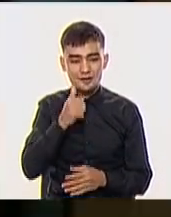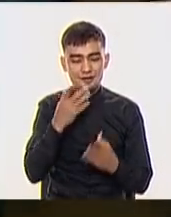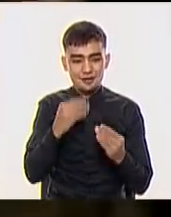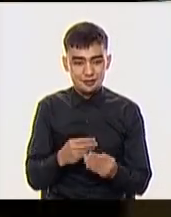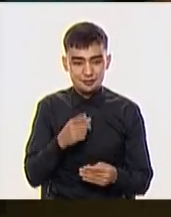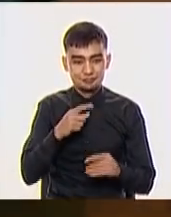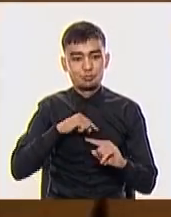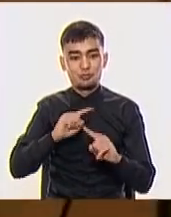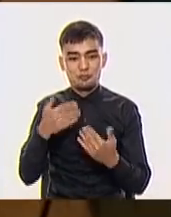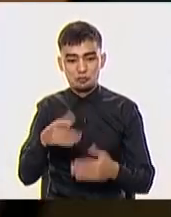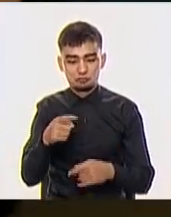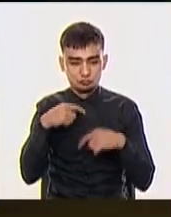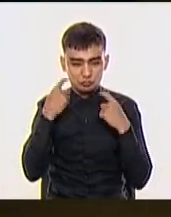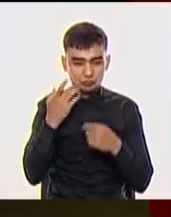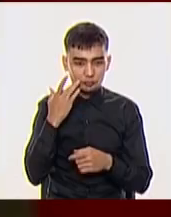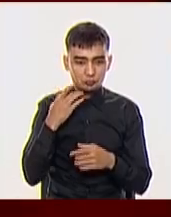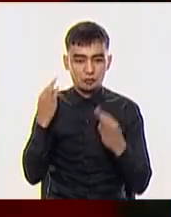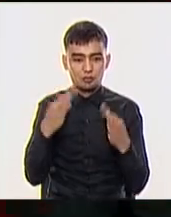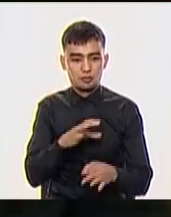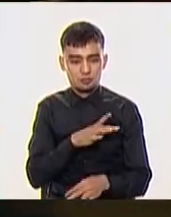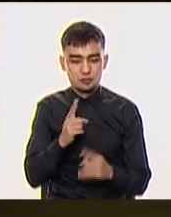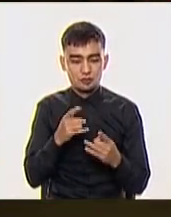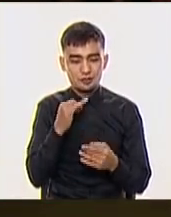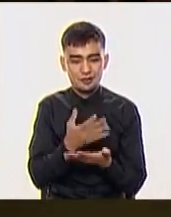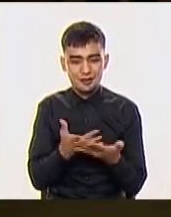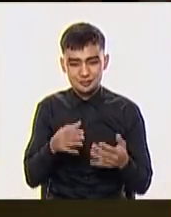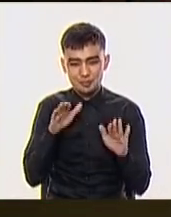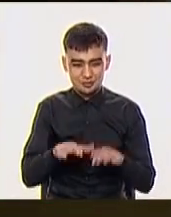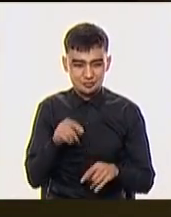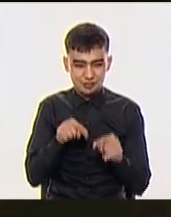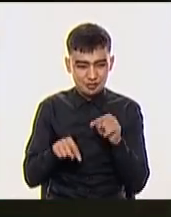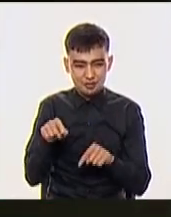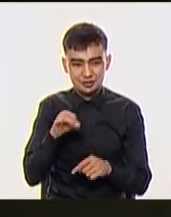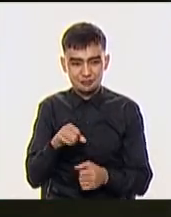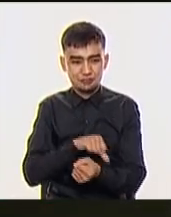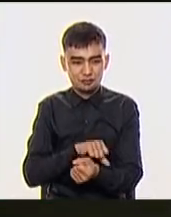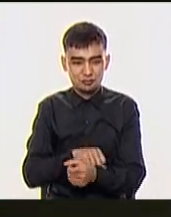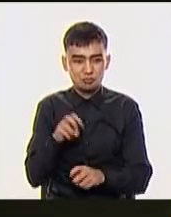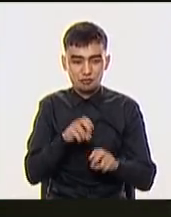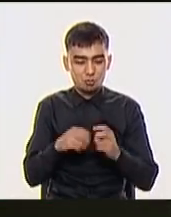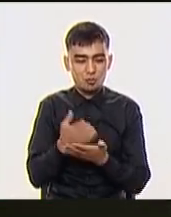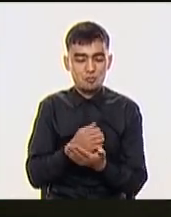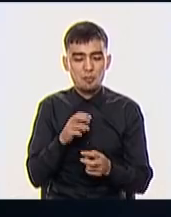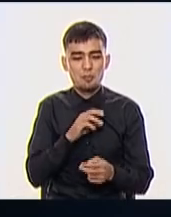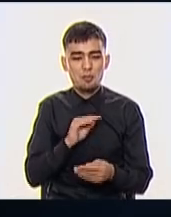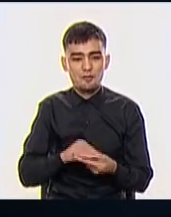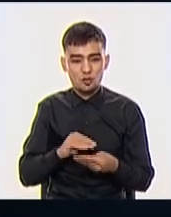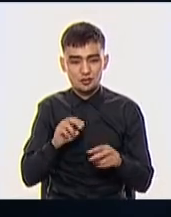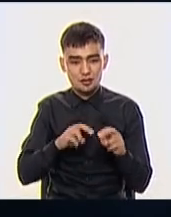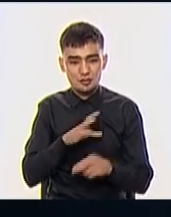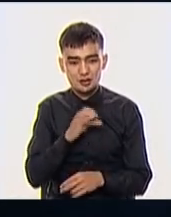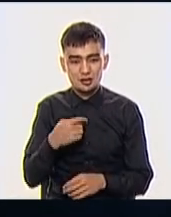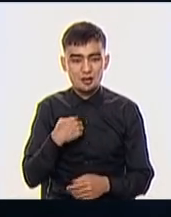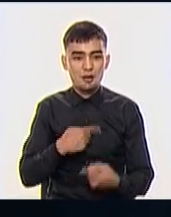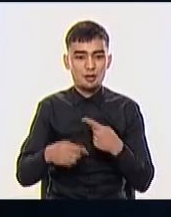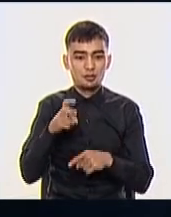ыржиып қайтып келіп тұрады. Көздері шарасынан шығып, әр жерді түрткілеп, есірткі іздеуге қайта көшеді деп қапалы. Өйткені қайтып келгендер